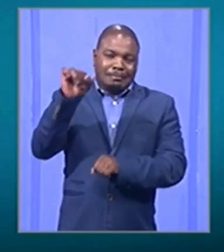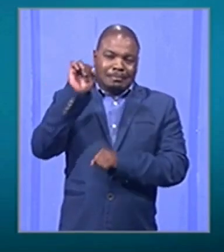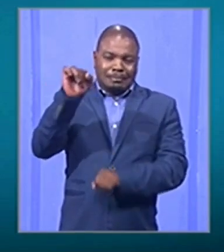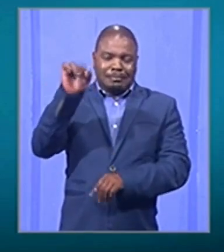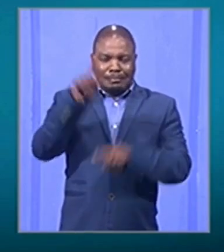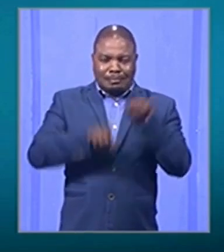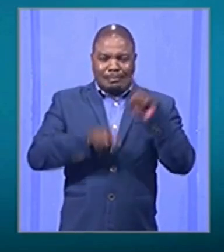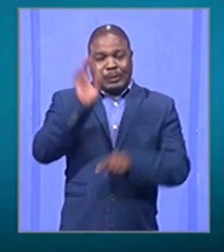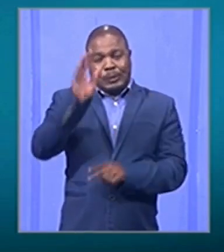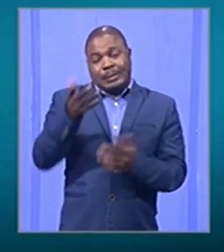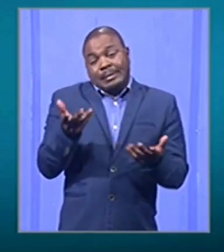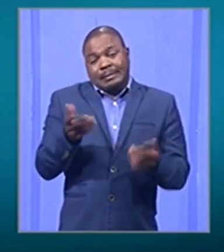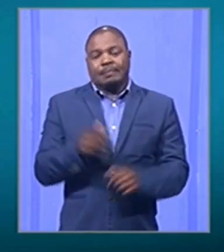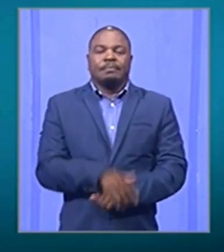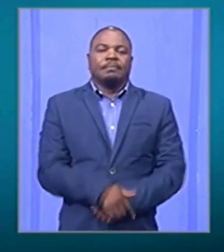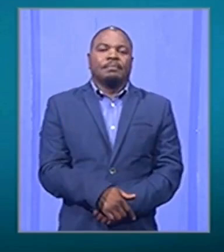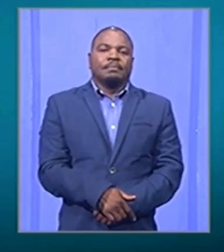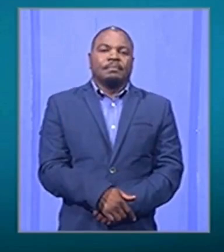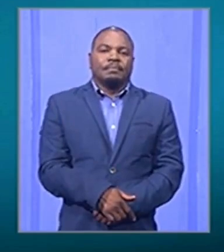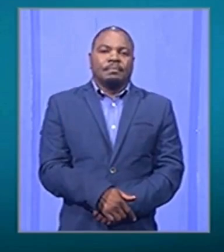wa dikhuduego.